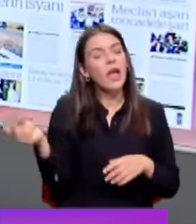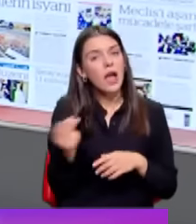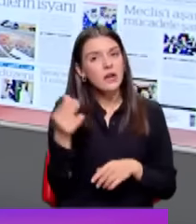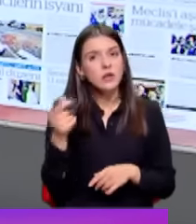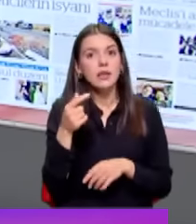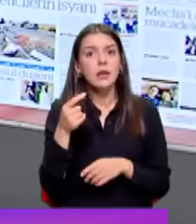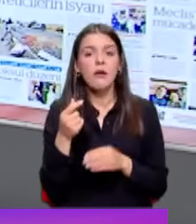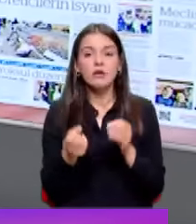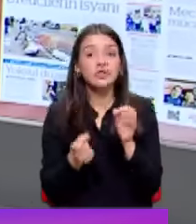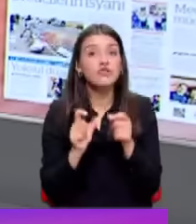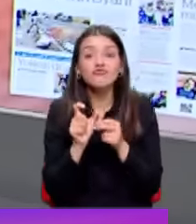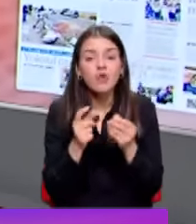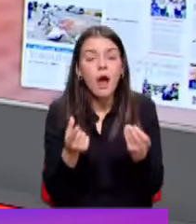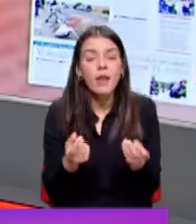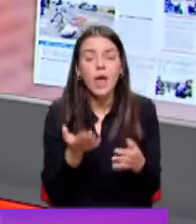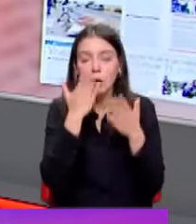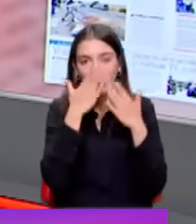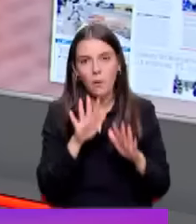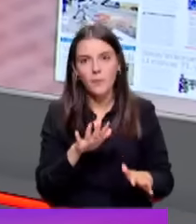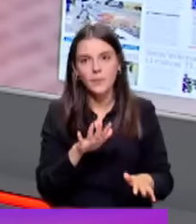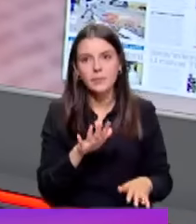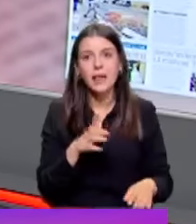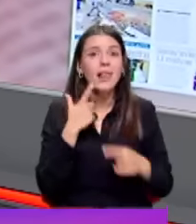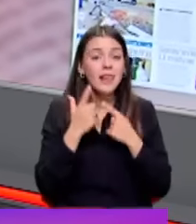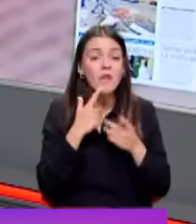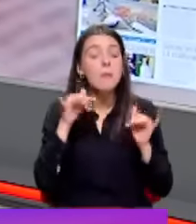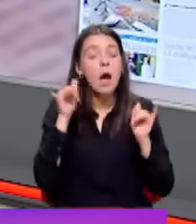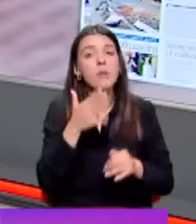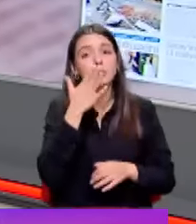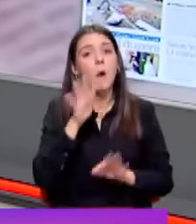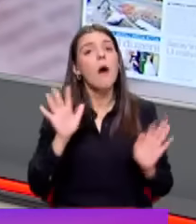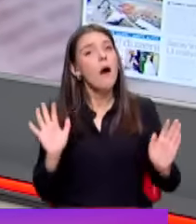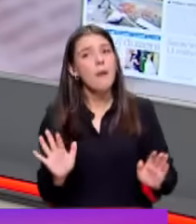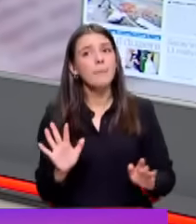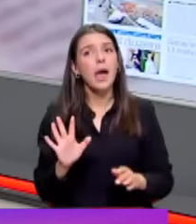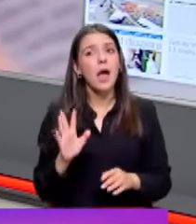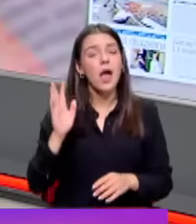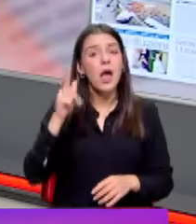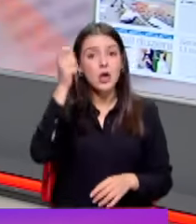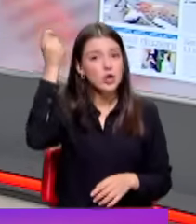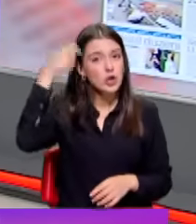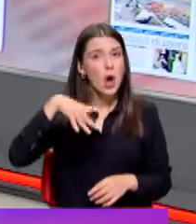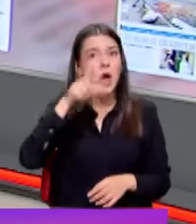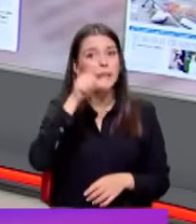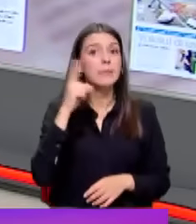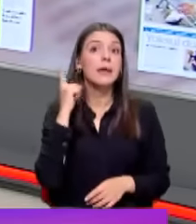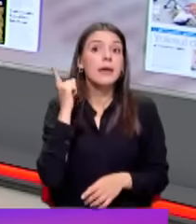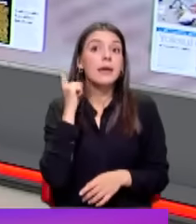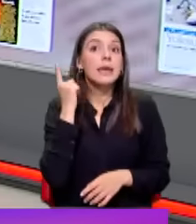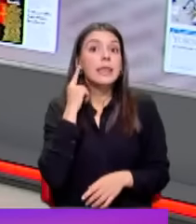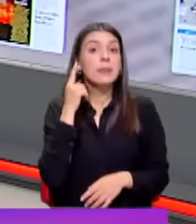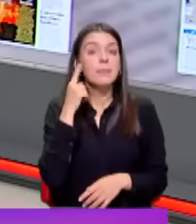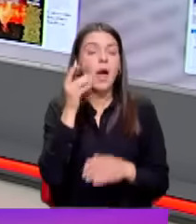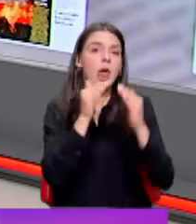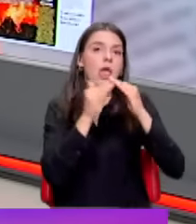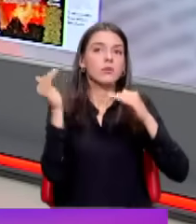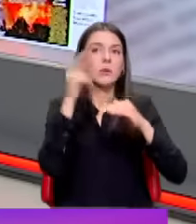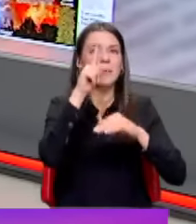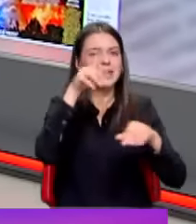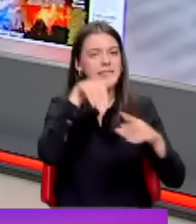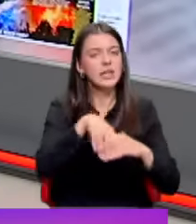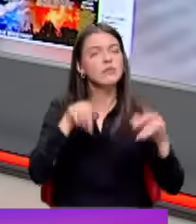Sızlanmaya bile hakkımız yok ama yöneticilerimizin itibarı zirvede, nefesimiz kesildi. Bir seçim yapalım